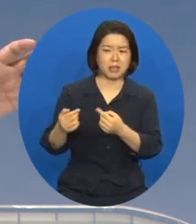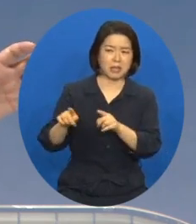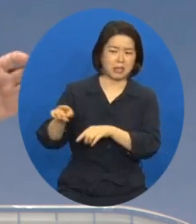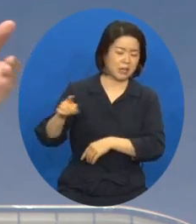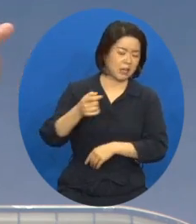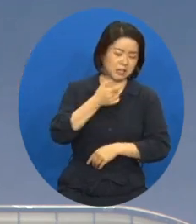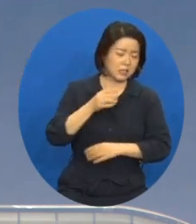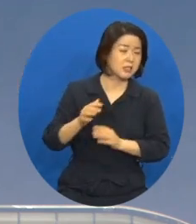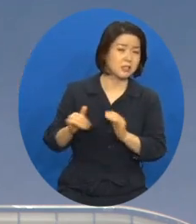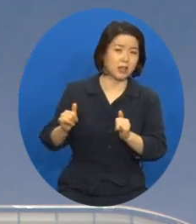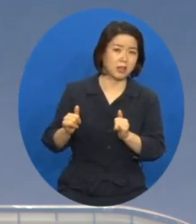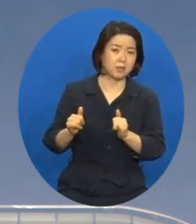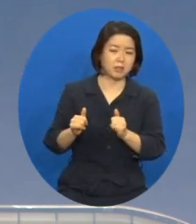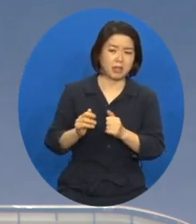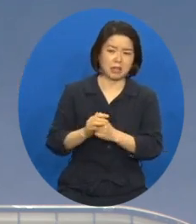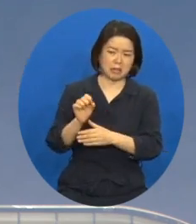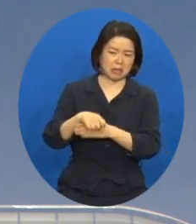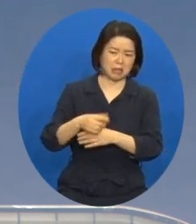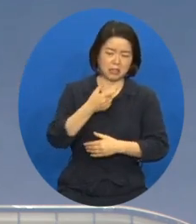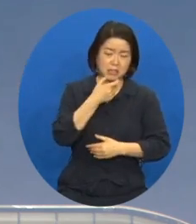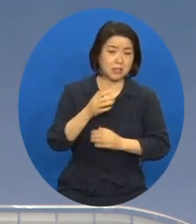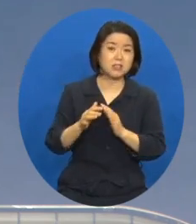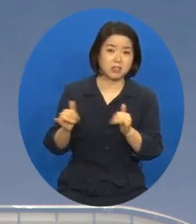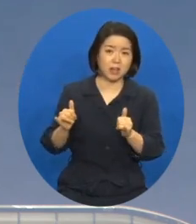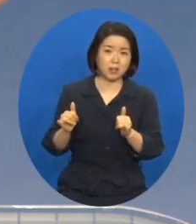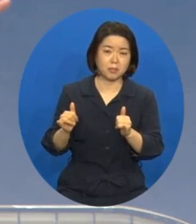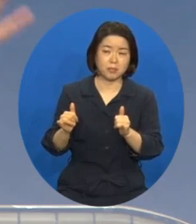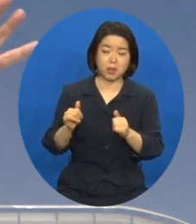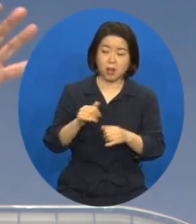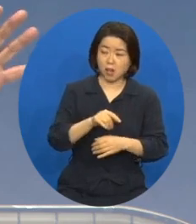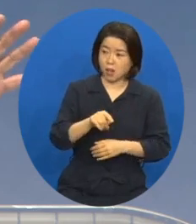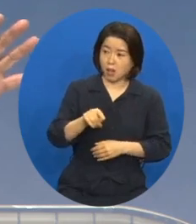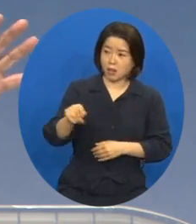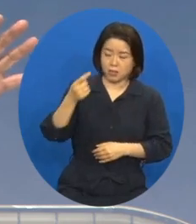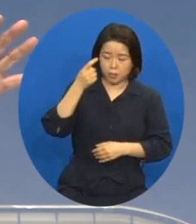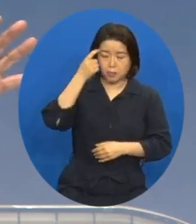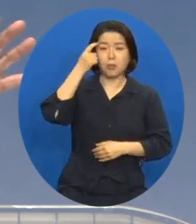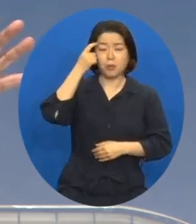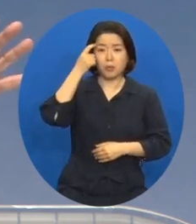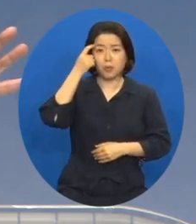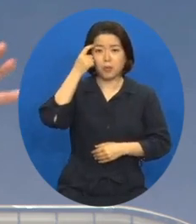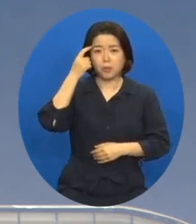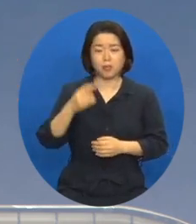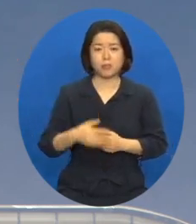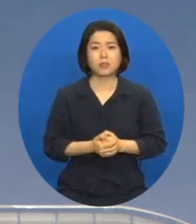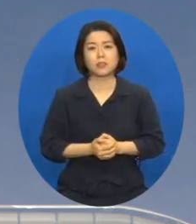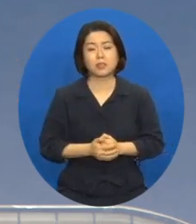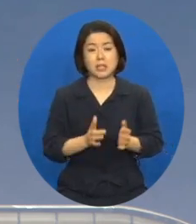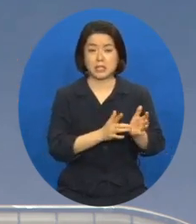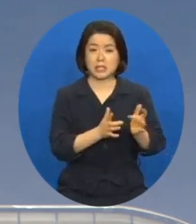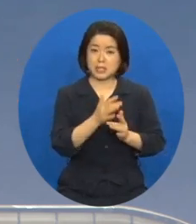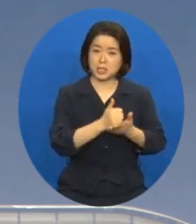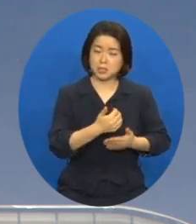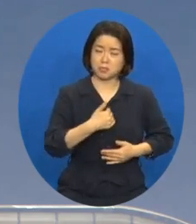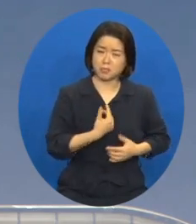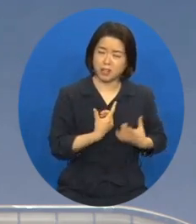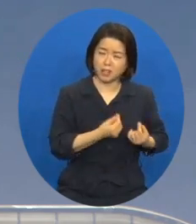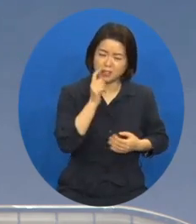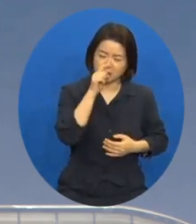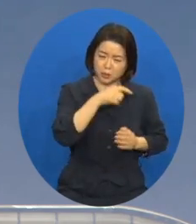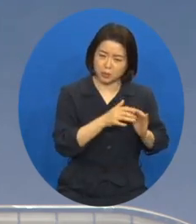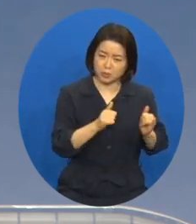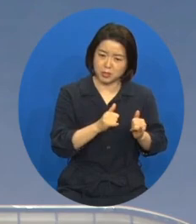사람, 받아주기 싫은 사람, 이런 사람들이 생각이 나는 거예요. 예수님은 나 같은 자를